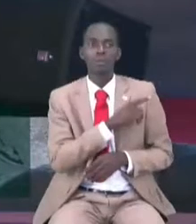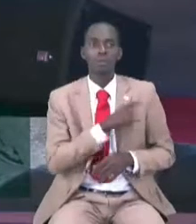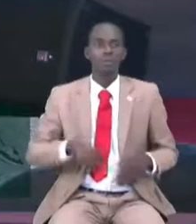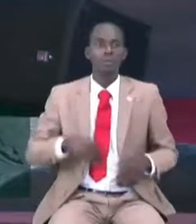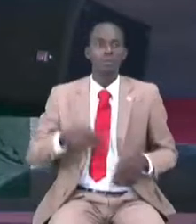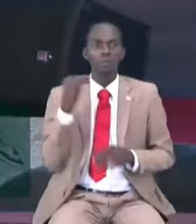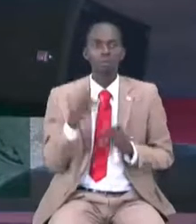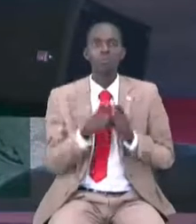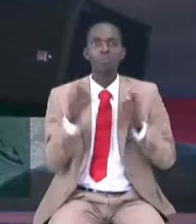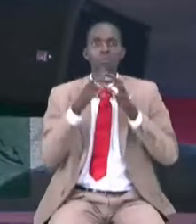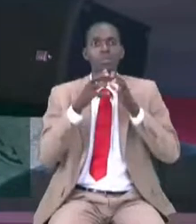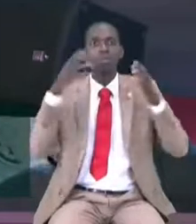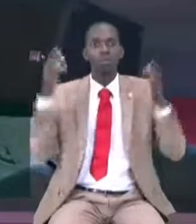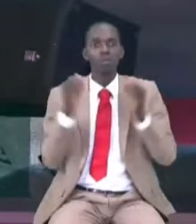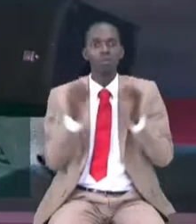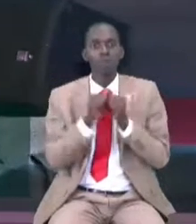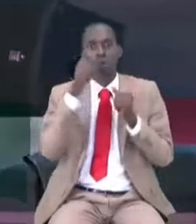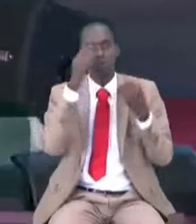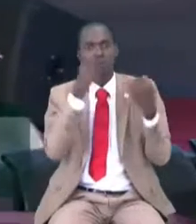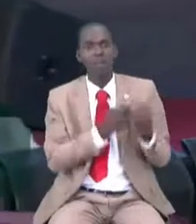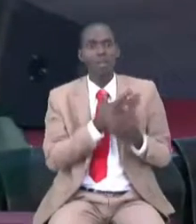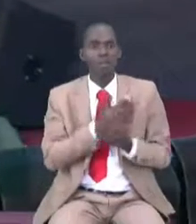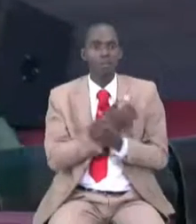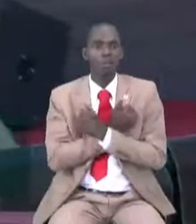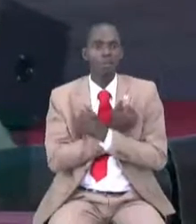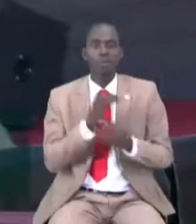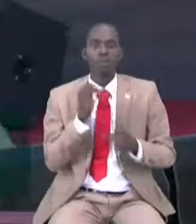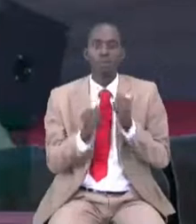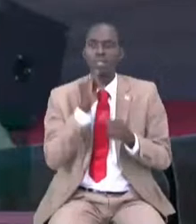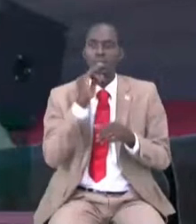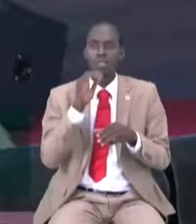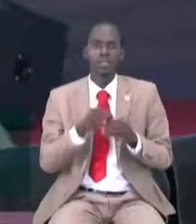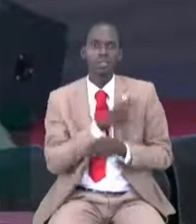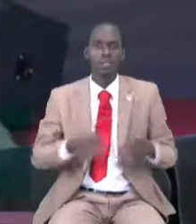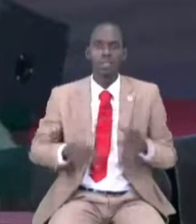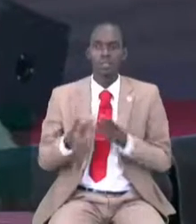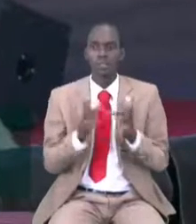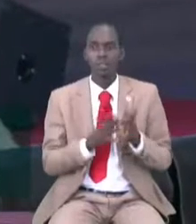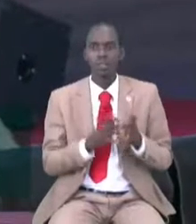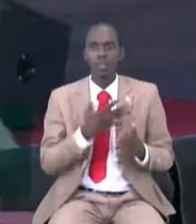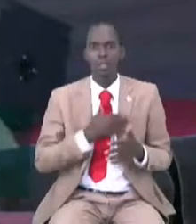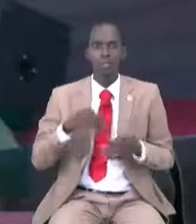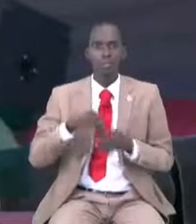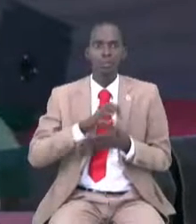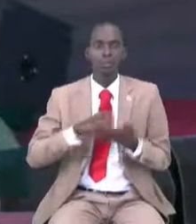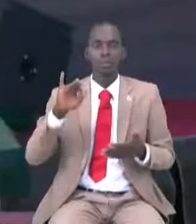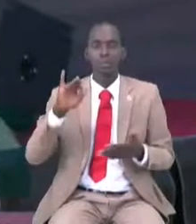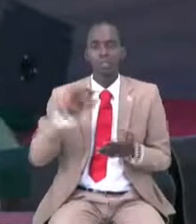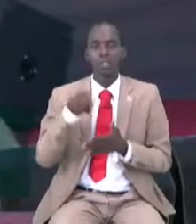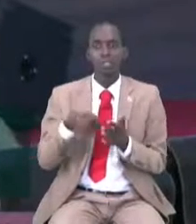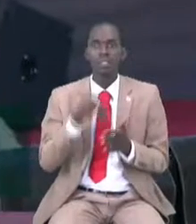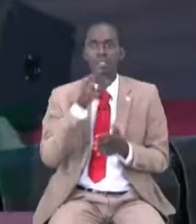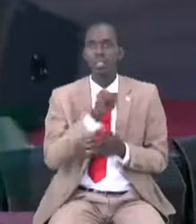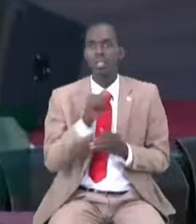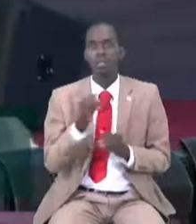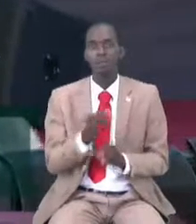14. Et la grâce de notre Seigneur a surabondé avec la foi et la charité qui est en Jésus-Christ. 15. C'est une parole certaine